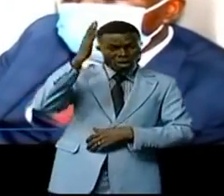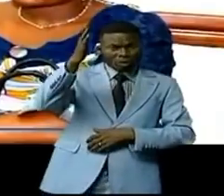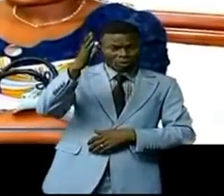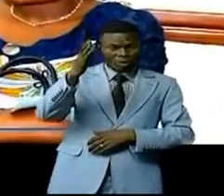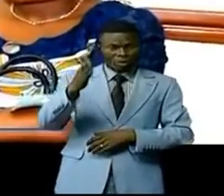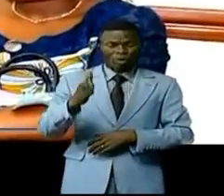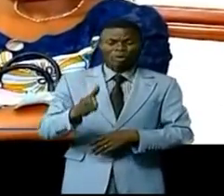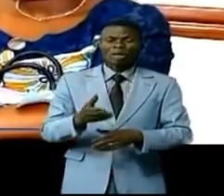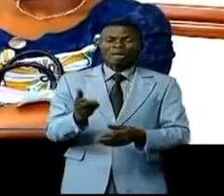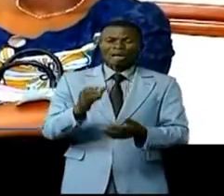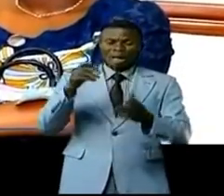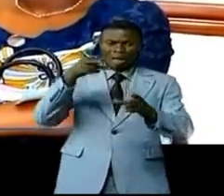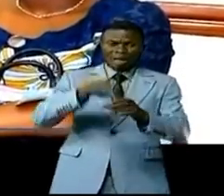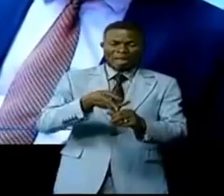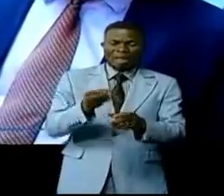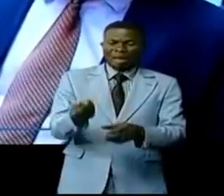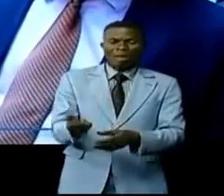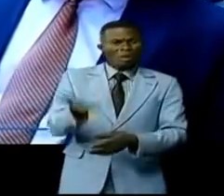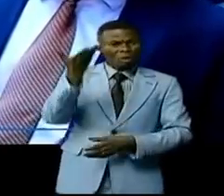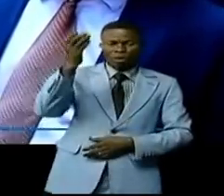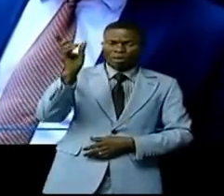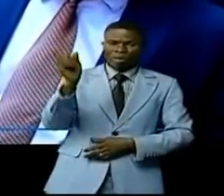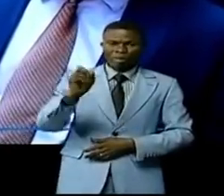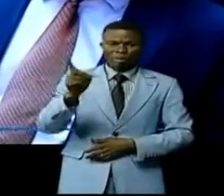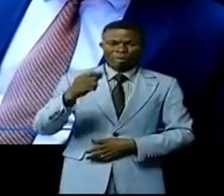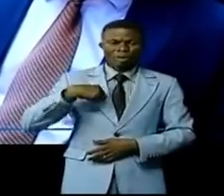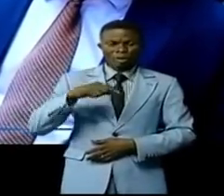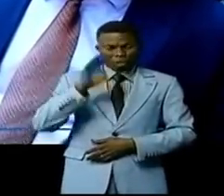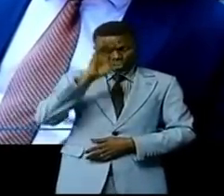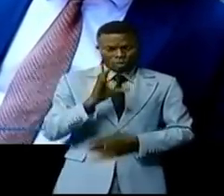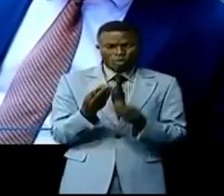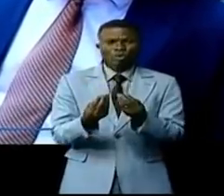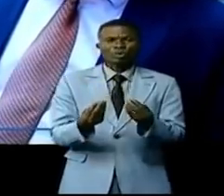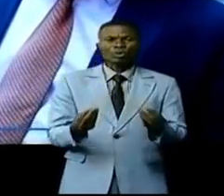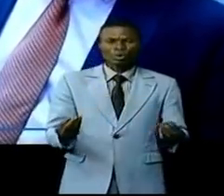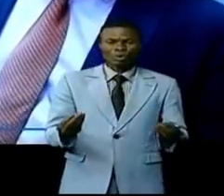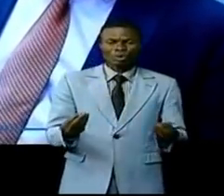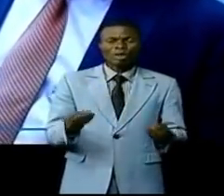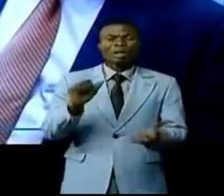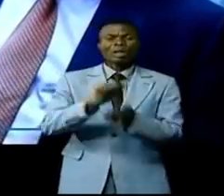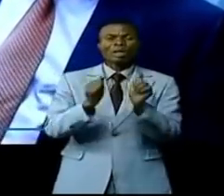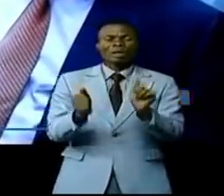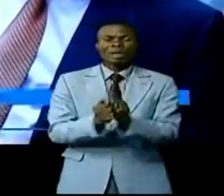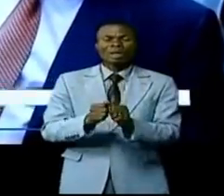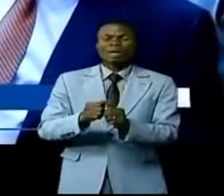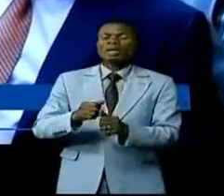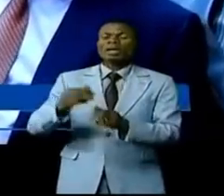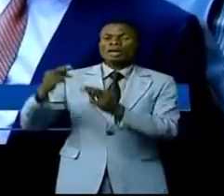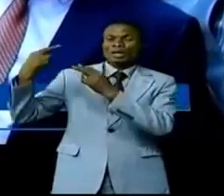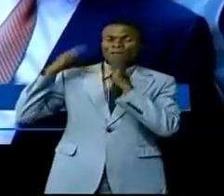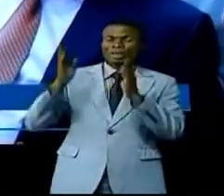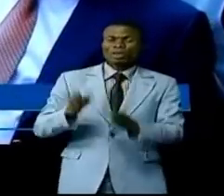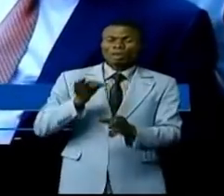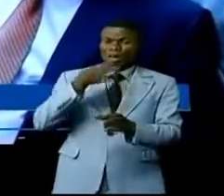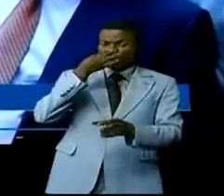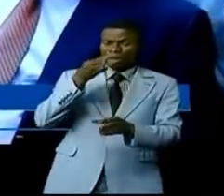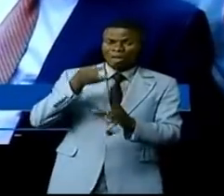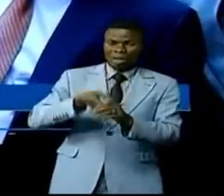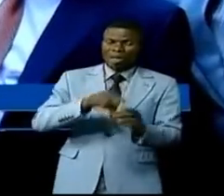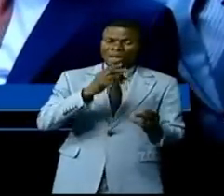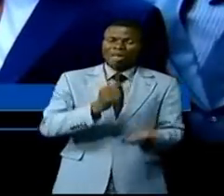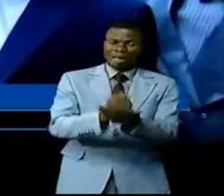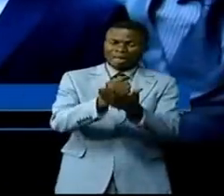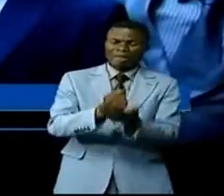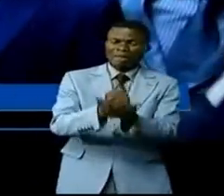structure de prix qui va choquer. Nous sommes en train de trouver des solutions et aux problèmes des pétroliers qui sont en train d'approvisionner le pays